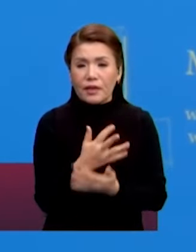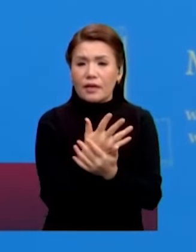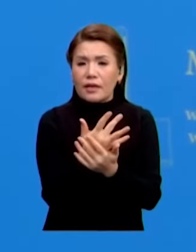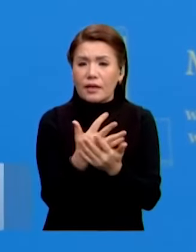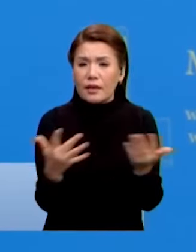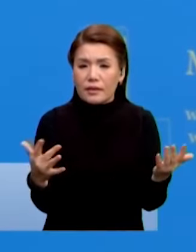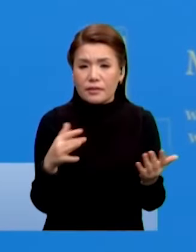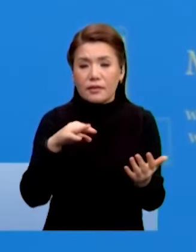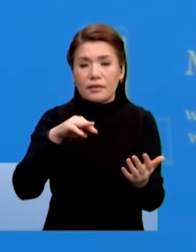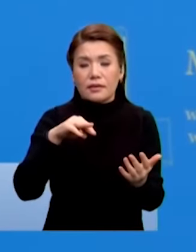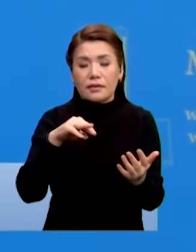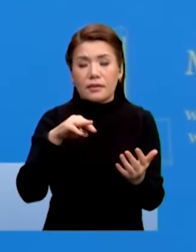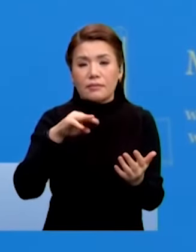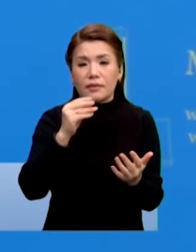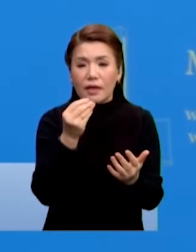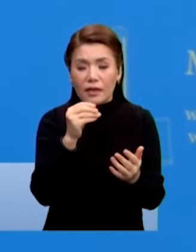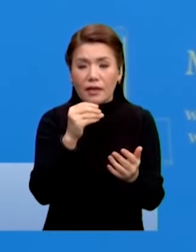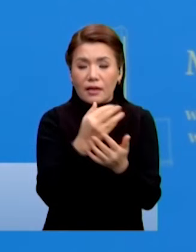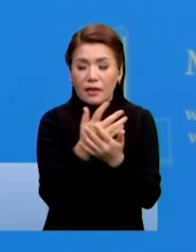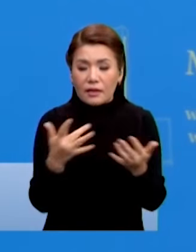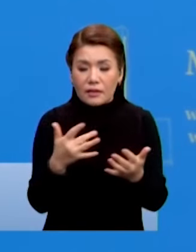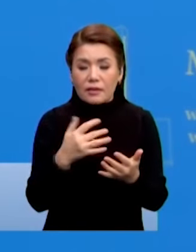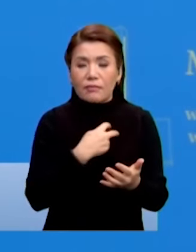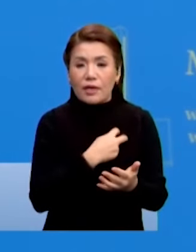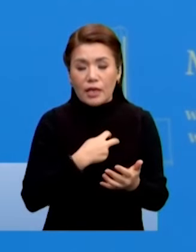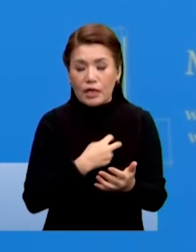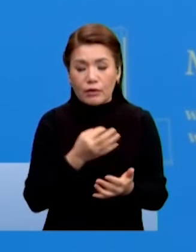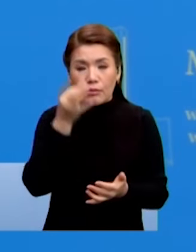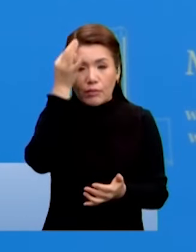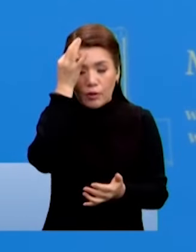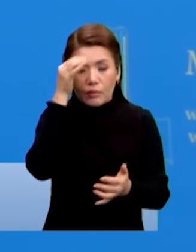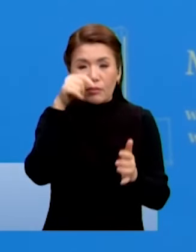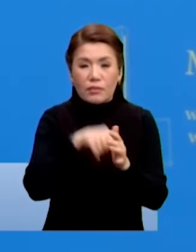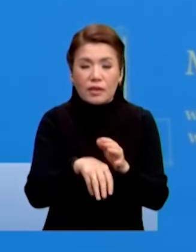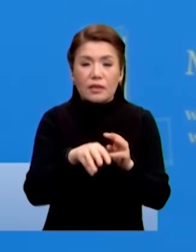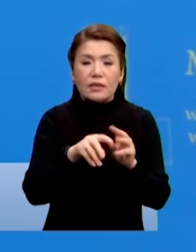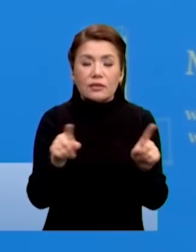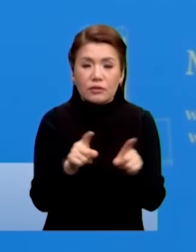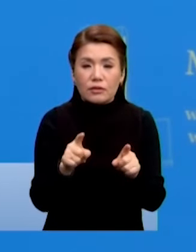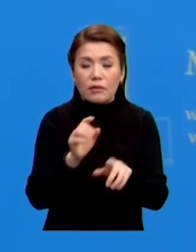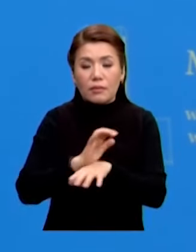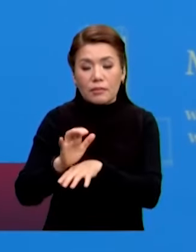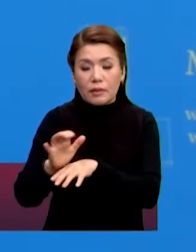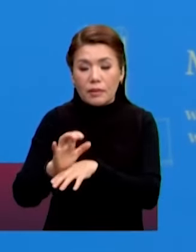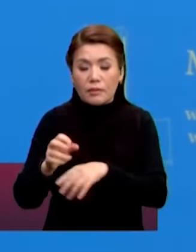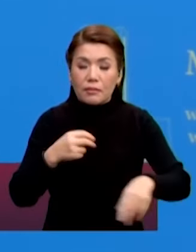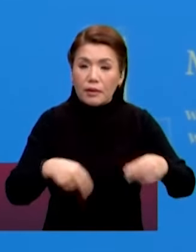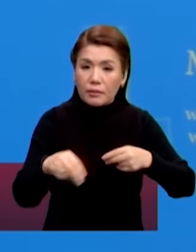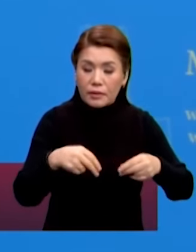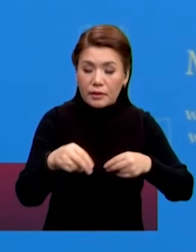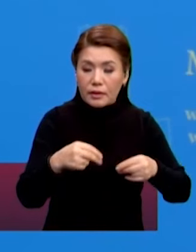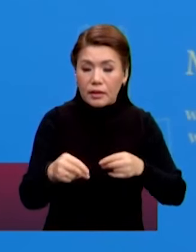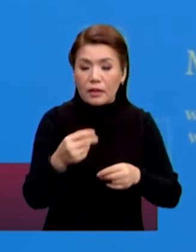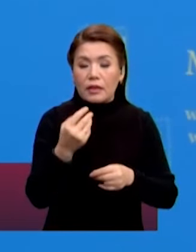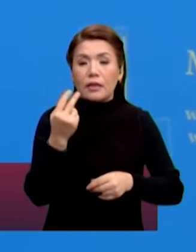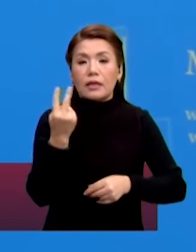біз мынау валюталық тәуекелдерді ескеріп, негізінен ішкі нарықта шығарамыз. Ішкі нарықта негізінен сатып алушылар бұл